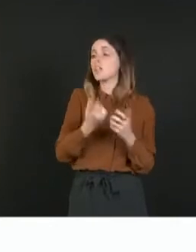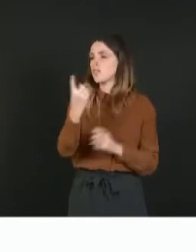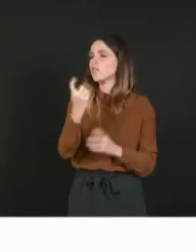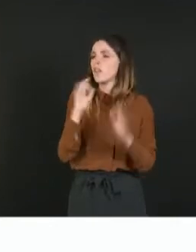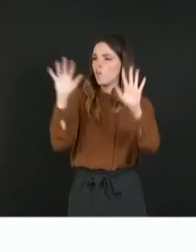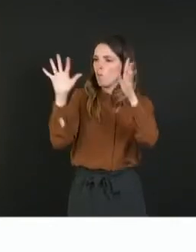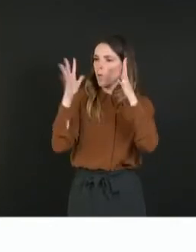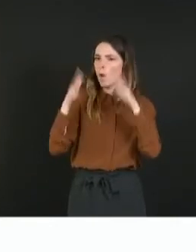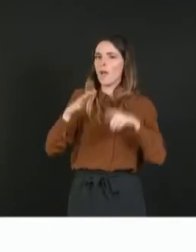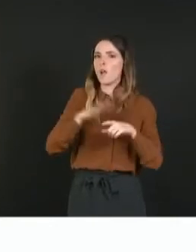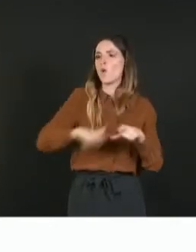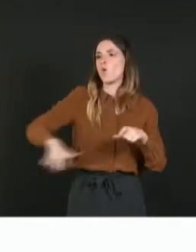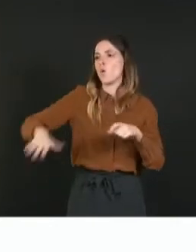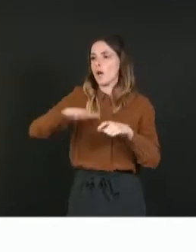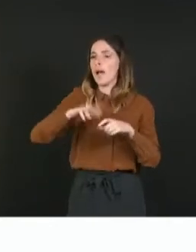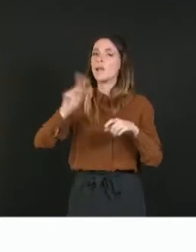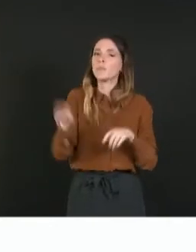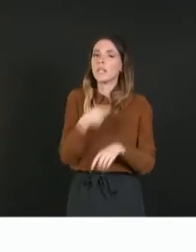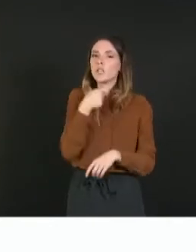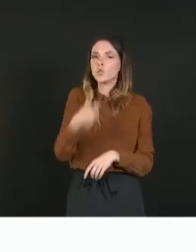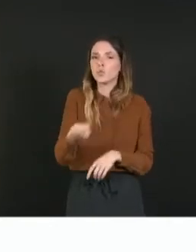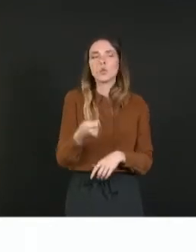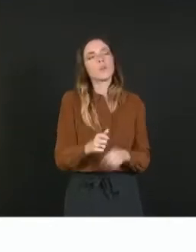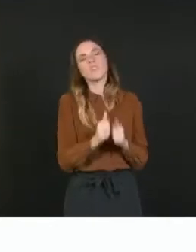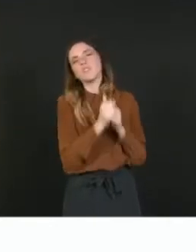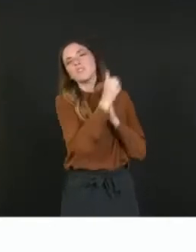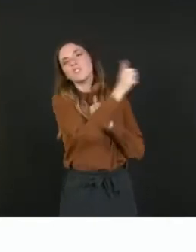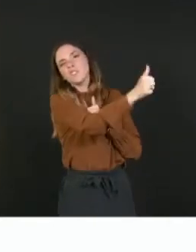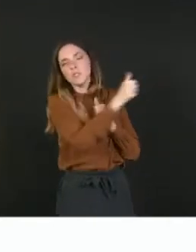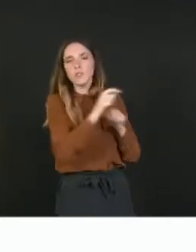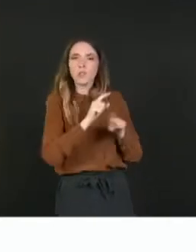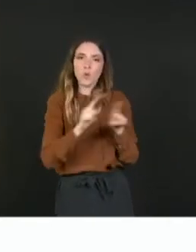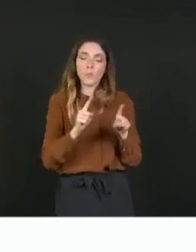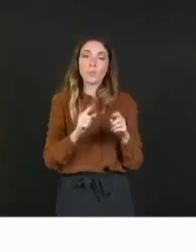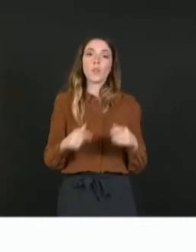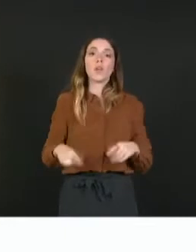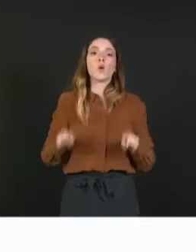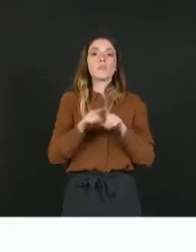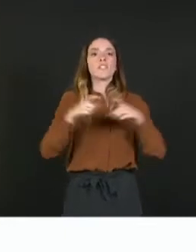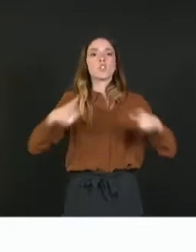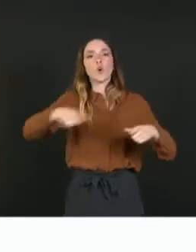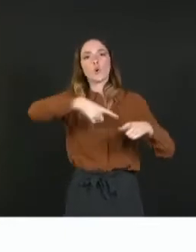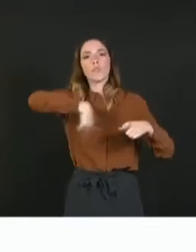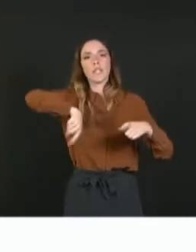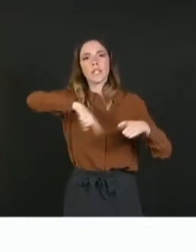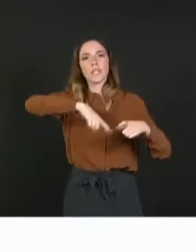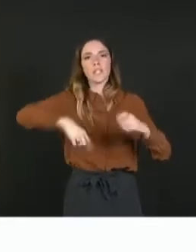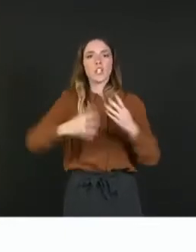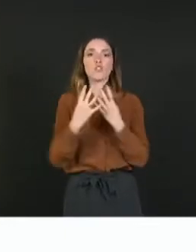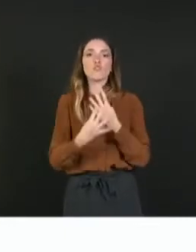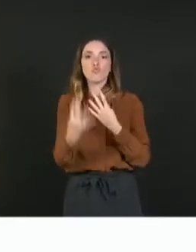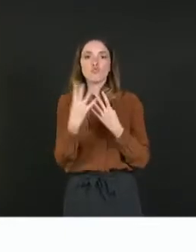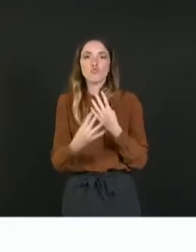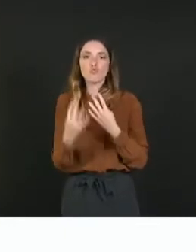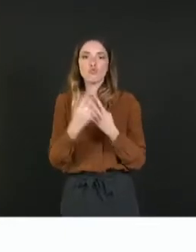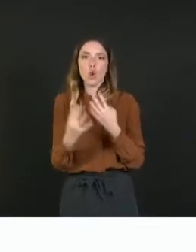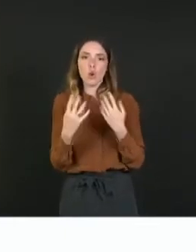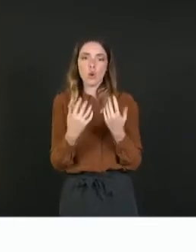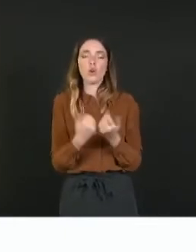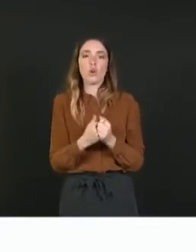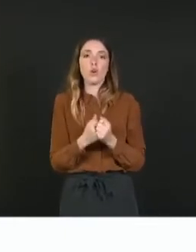locale, la forêt voisine, évidemment, et que dans le champ de bruyère, on le voit pas encore, parce que c'est planté petit,